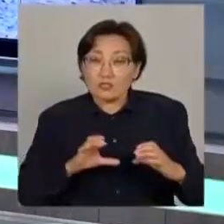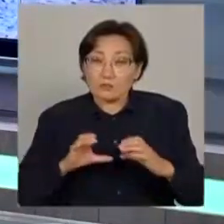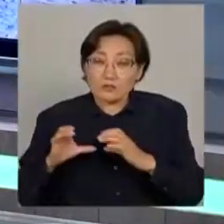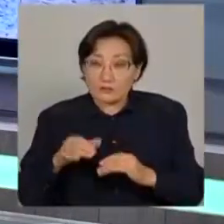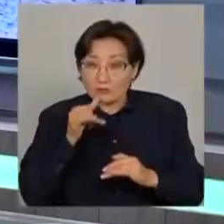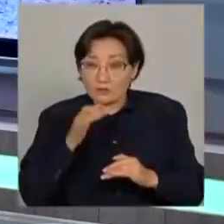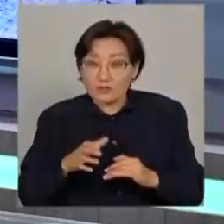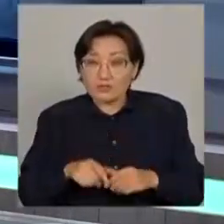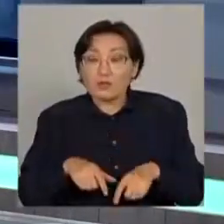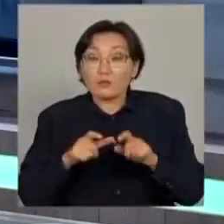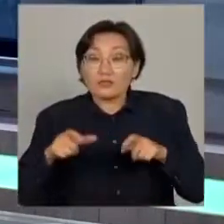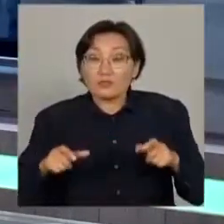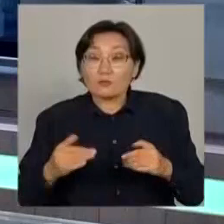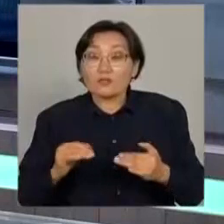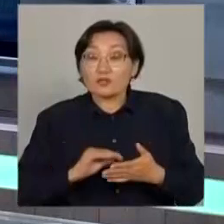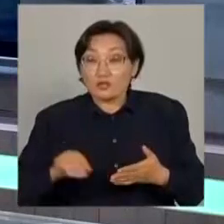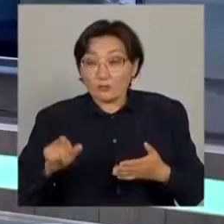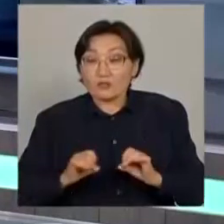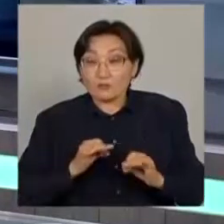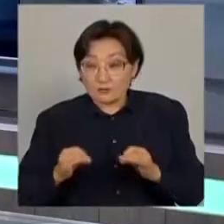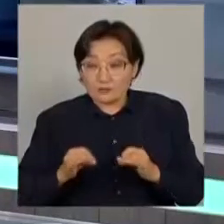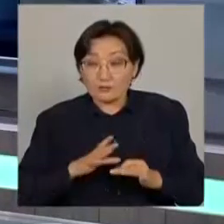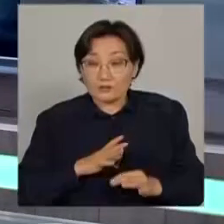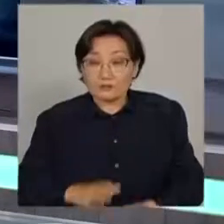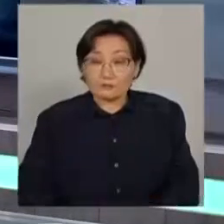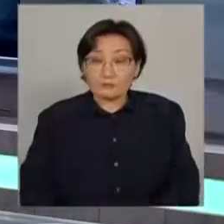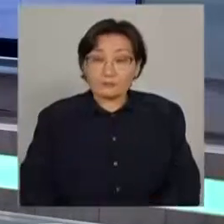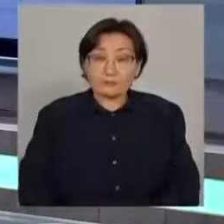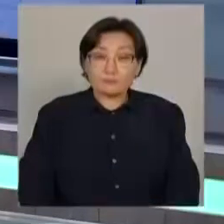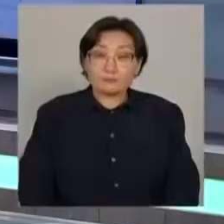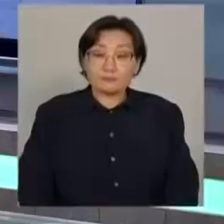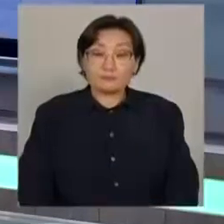алмай отырған қара халық пен әріптесі Мәлібек Шынтемір тілдесіп қайтты.